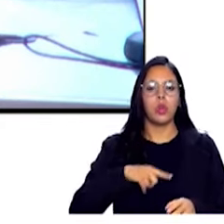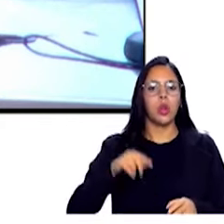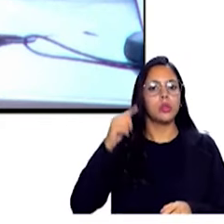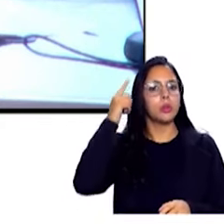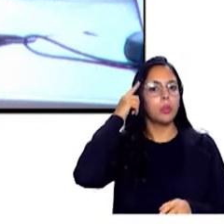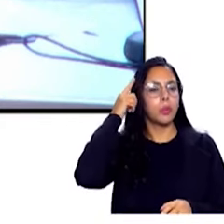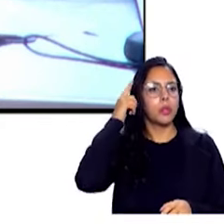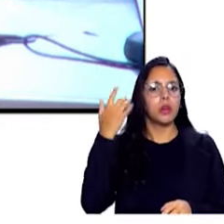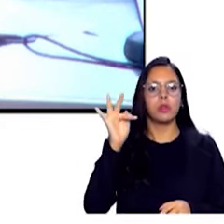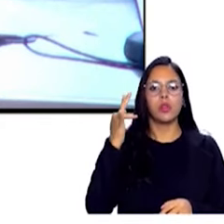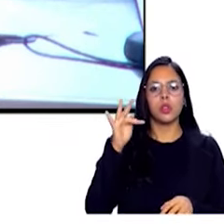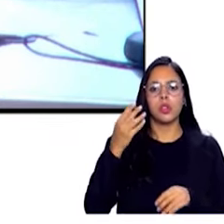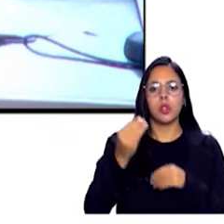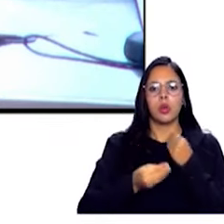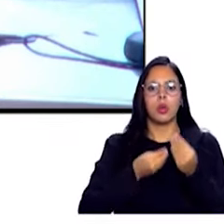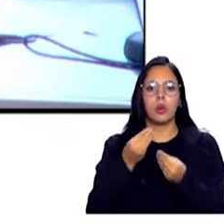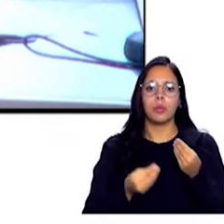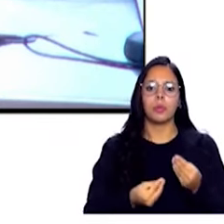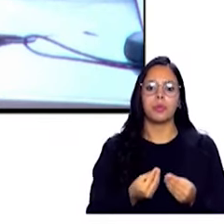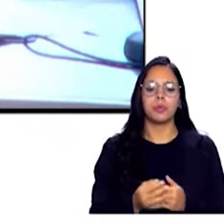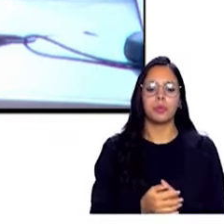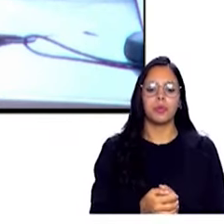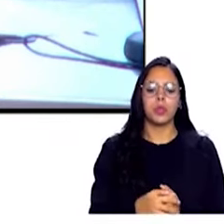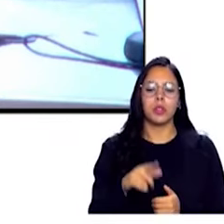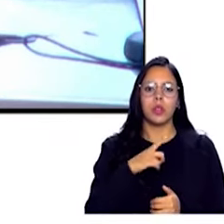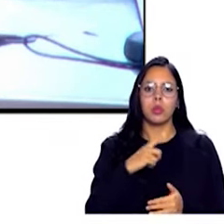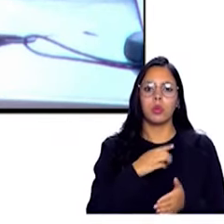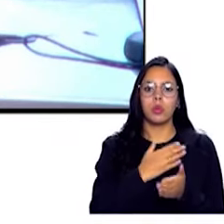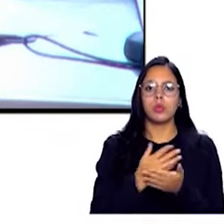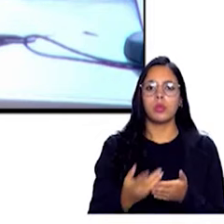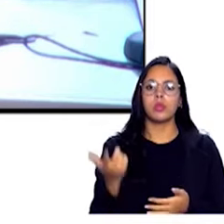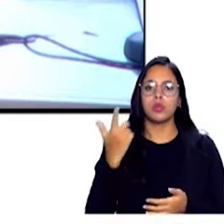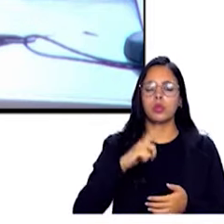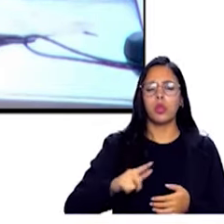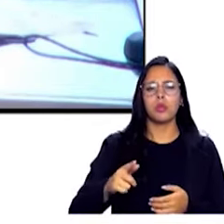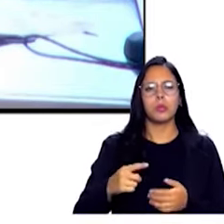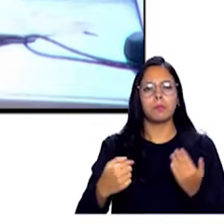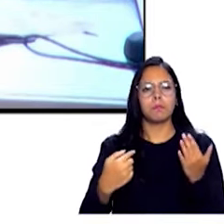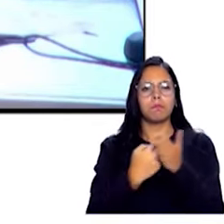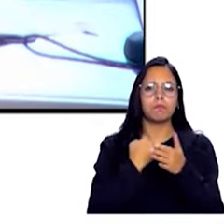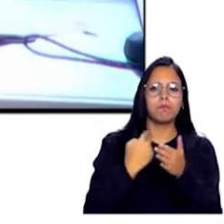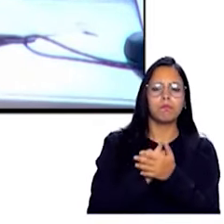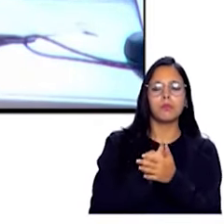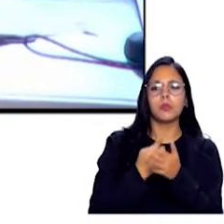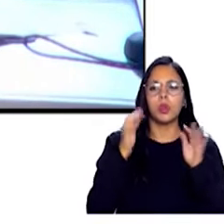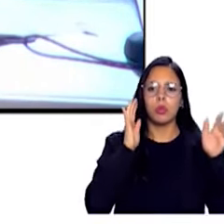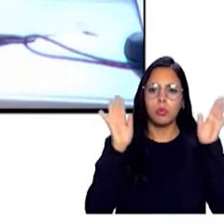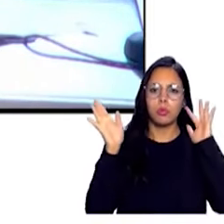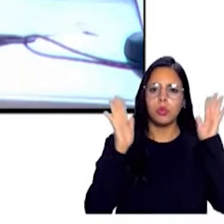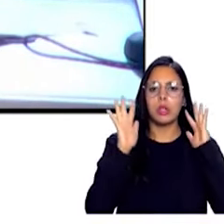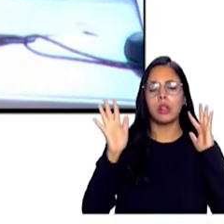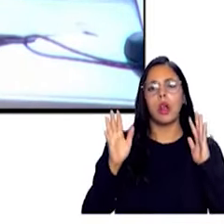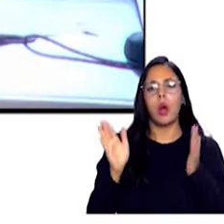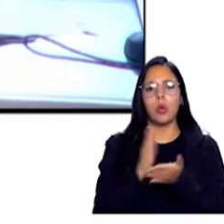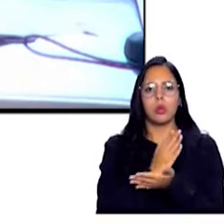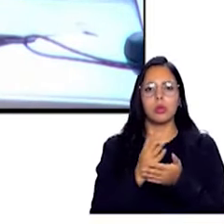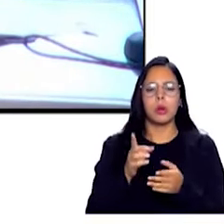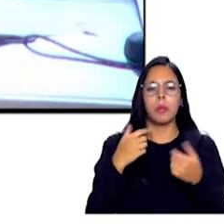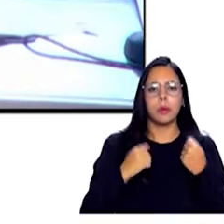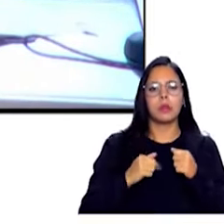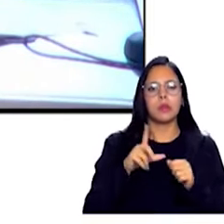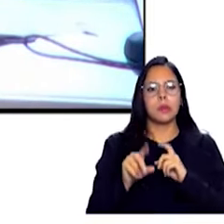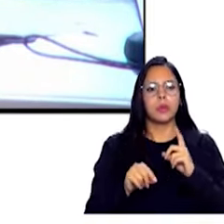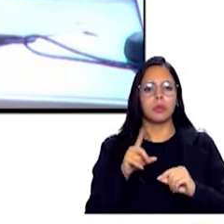vais commencer par me poser la question de savoir pourquoi est-ce qu'il faut filtrer ET je me poser ensuite la question de savoir